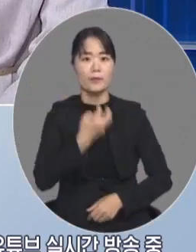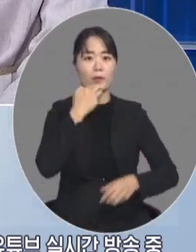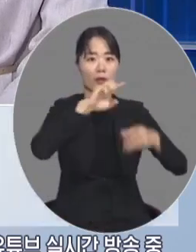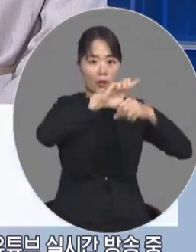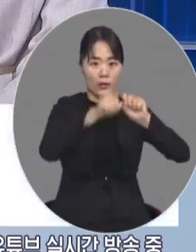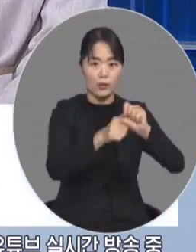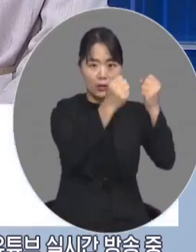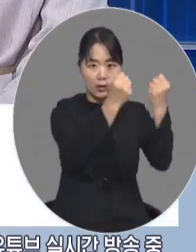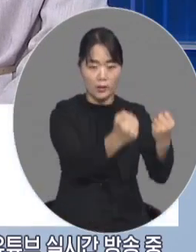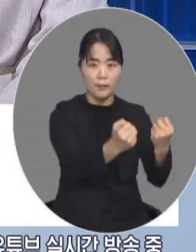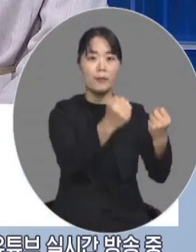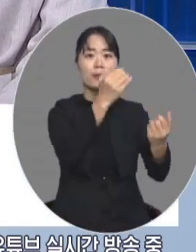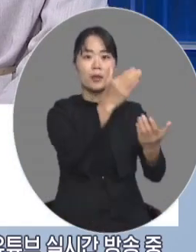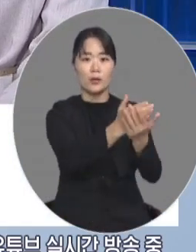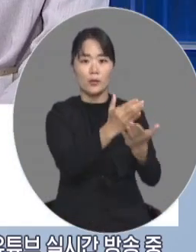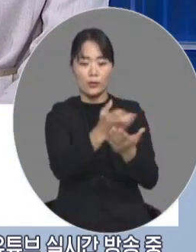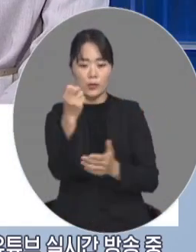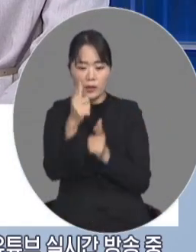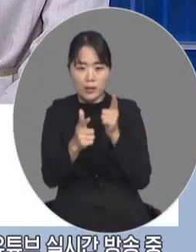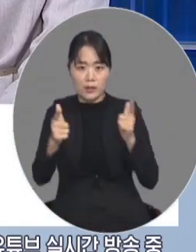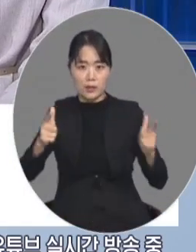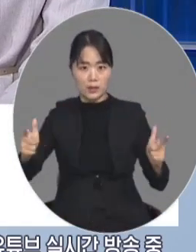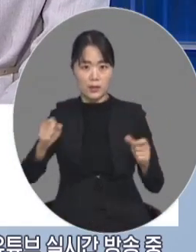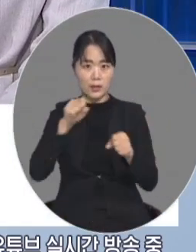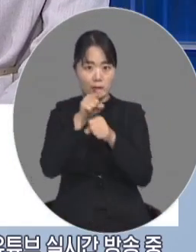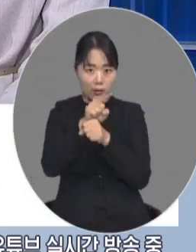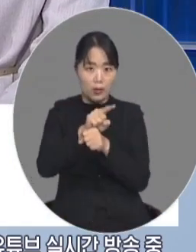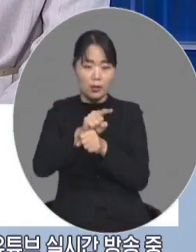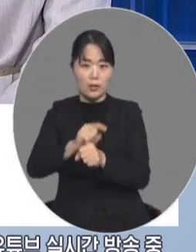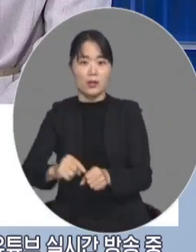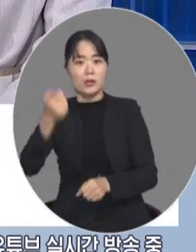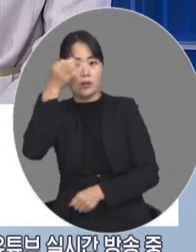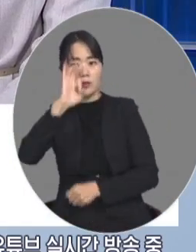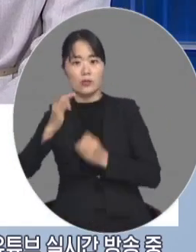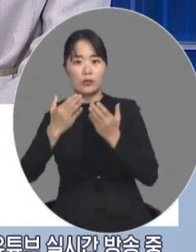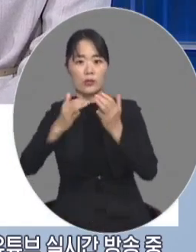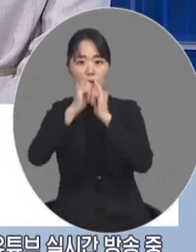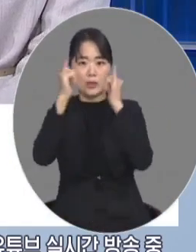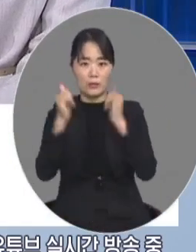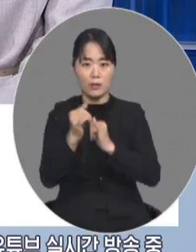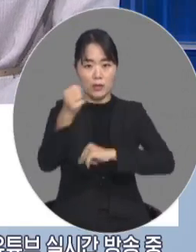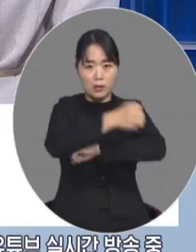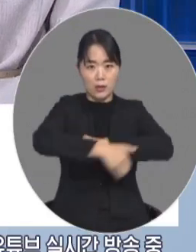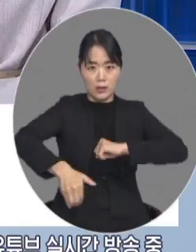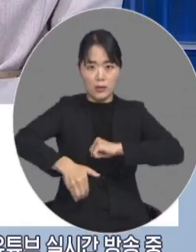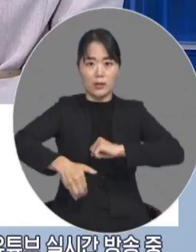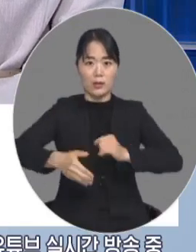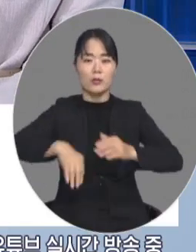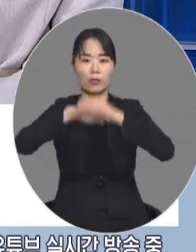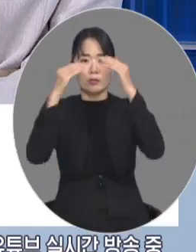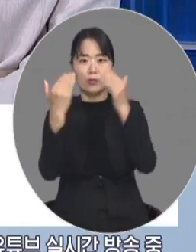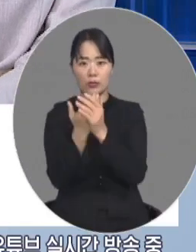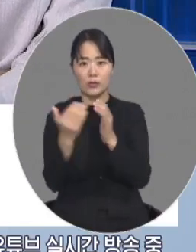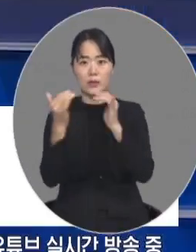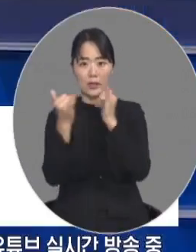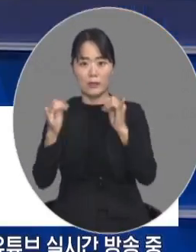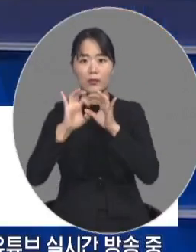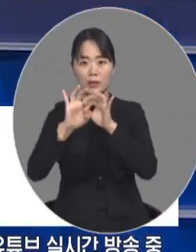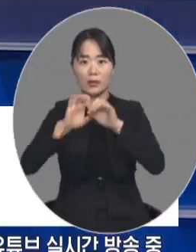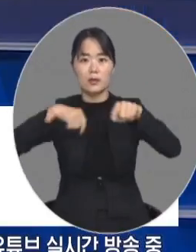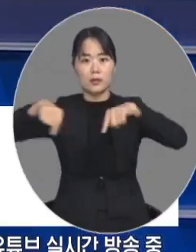아니라 다양한 가능성과 성향을 인정해줘야 하고 이를 지원할 사회 제도와 인프라가 모두 인구 정책이라고 할 수 있어